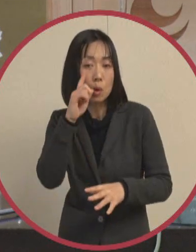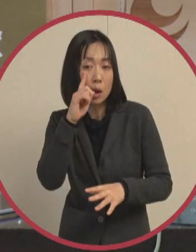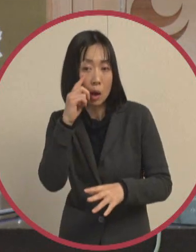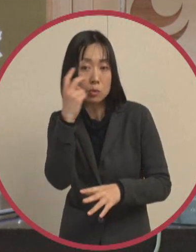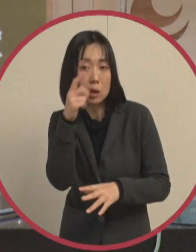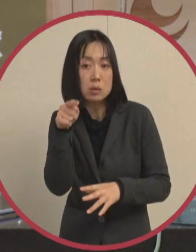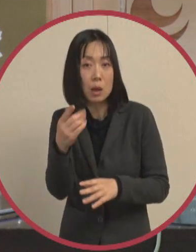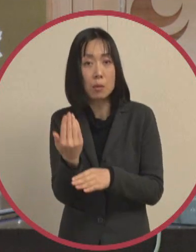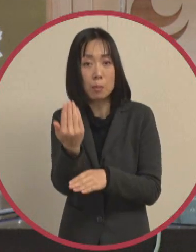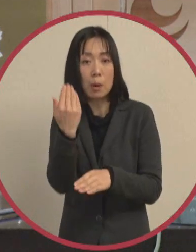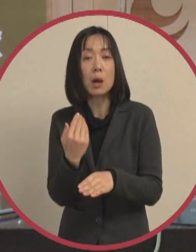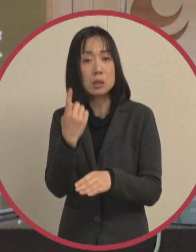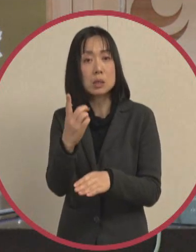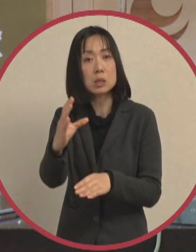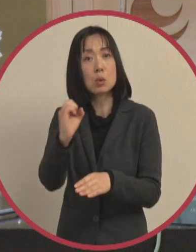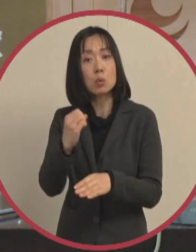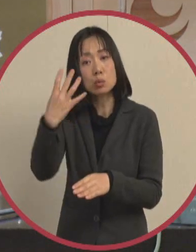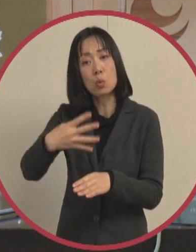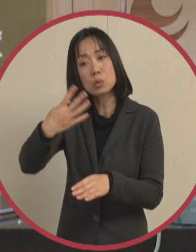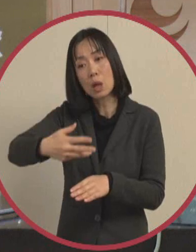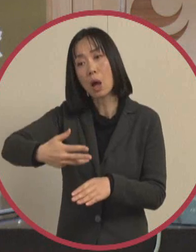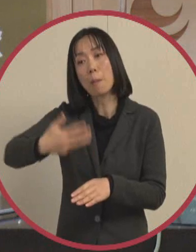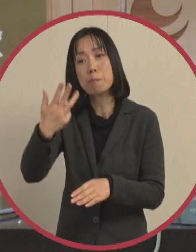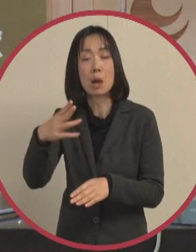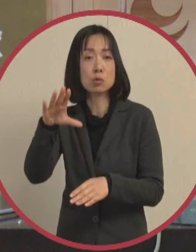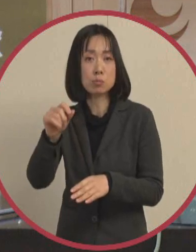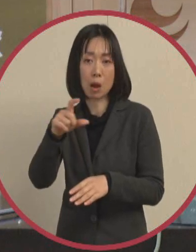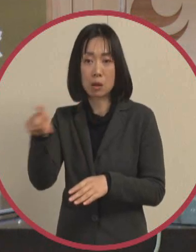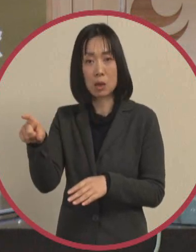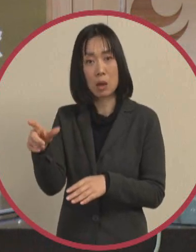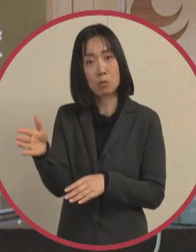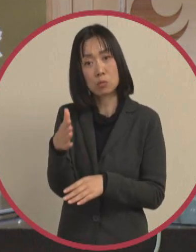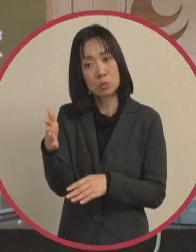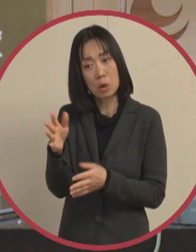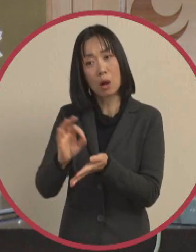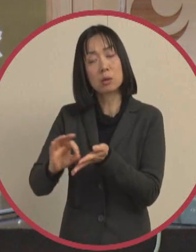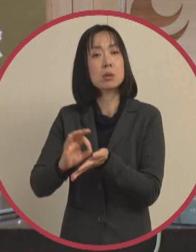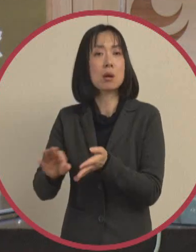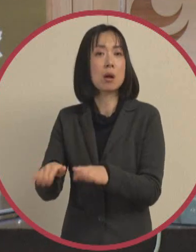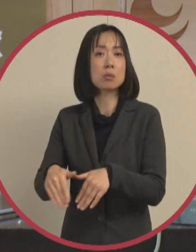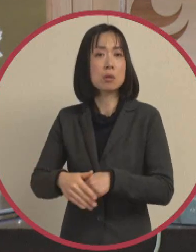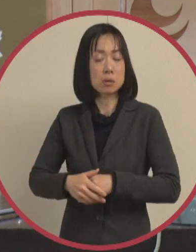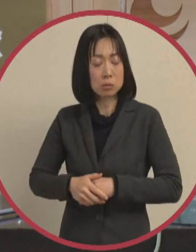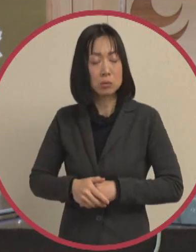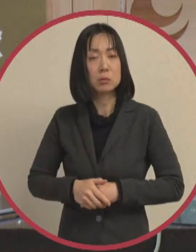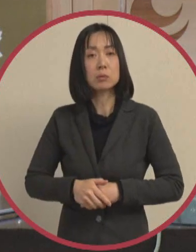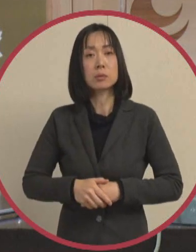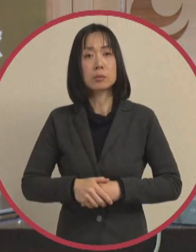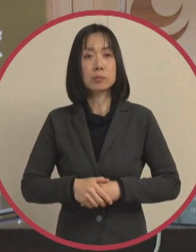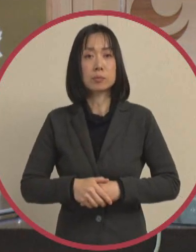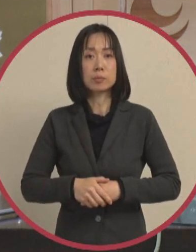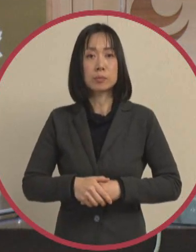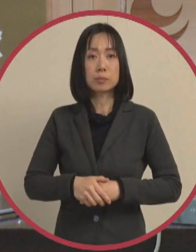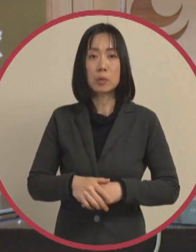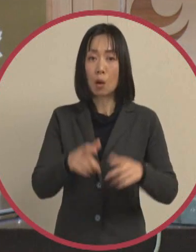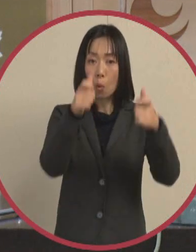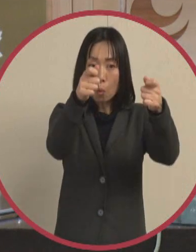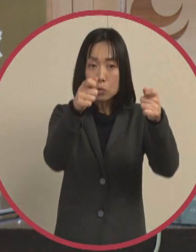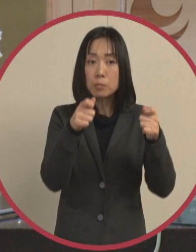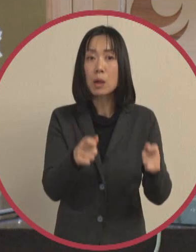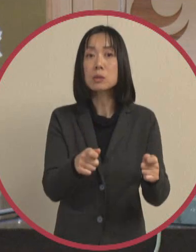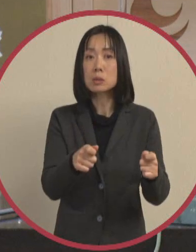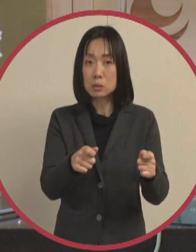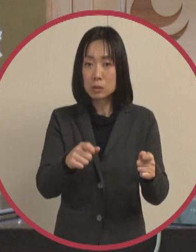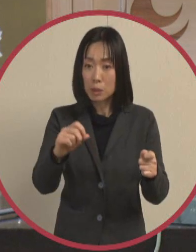ね、1億4800万ぐらい、かかっています。で、あのホームページあるいは予